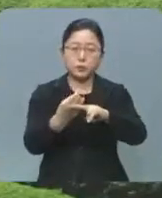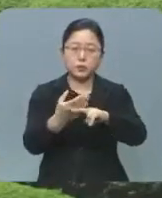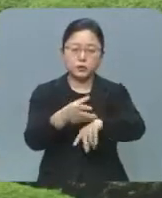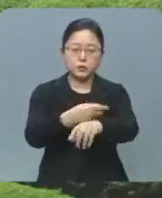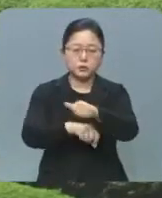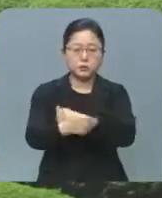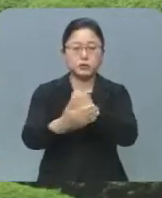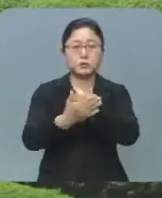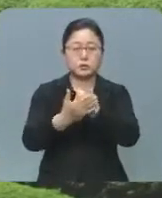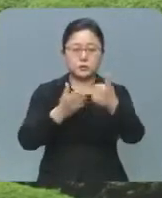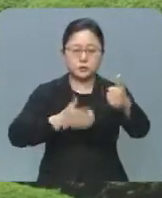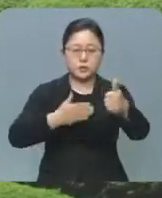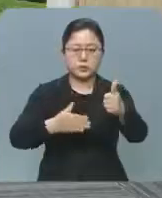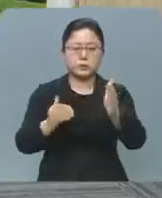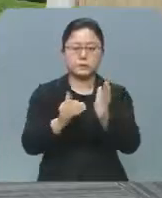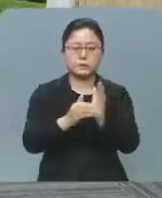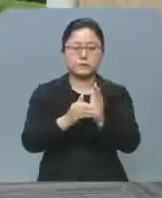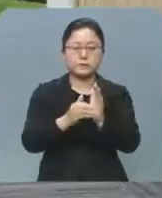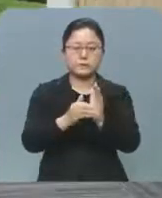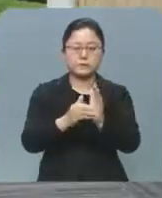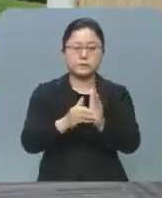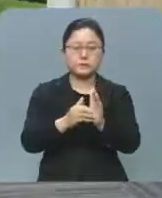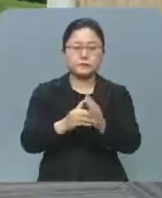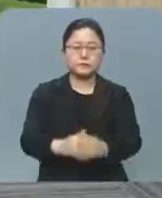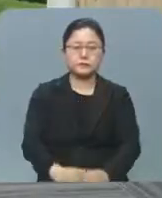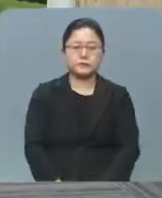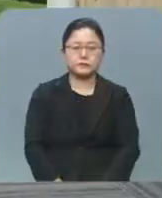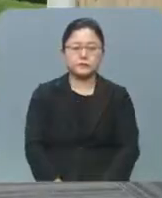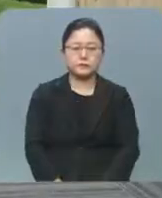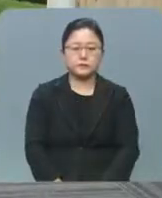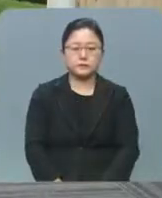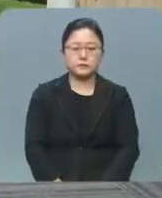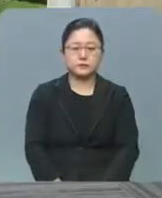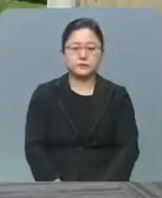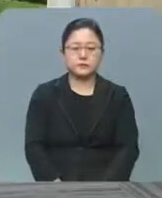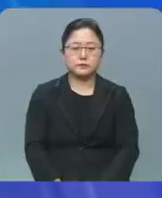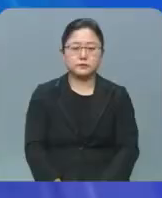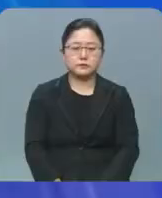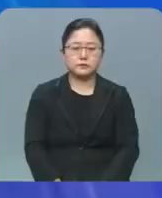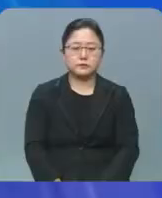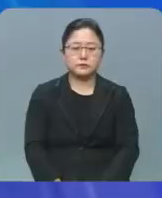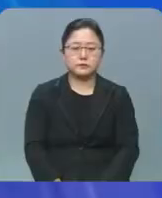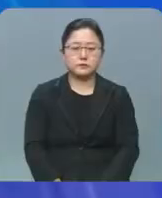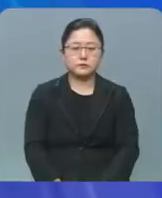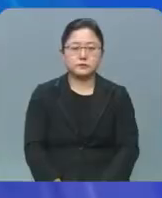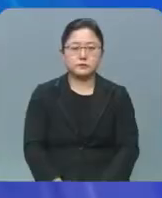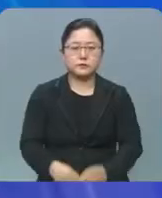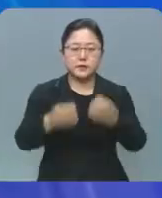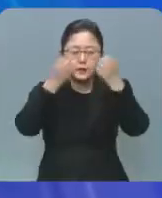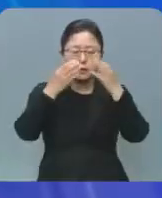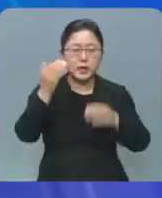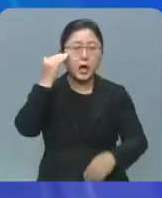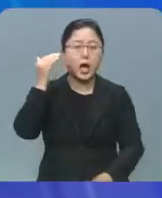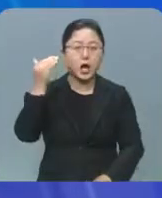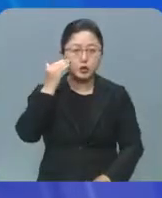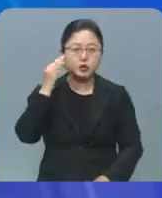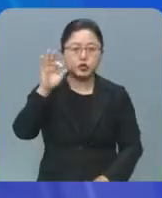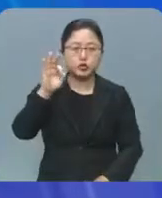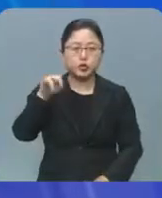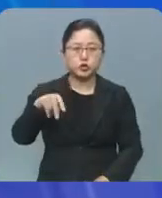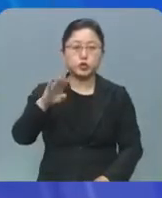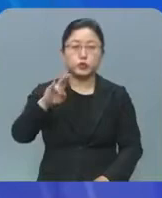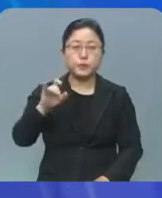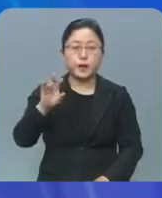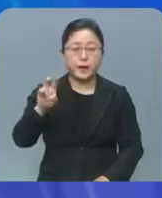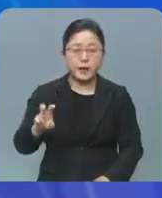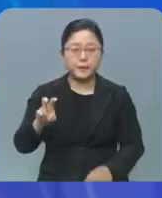적극적인 협조를 부탁했습니다. 지금까지 단신 브리핑이었습니다. 네, 신임 한국 유방암